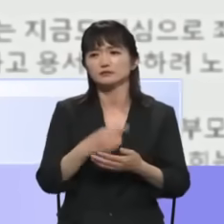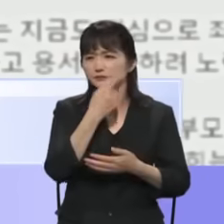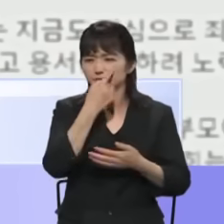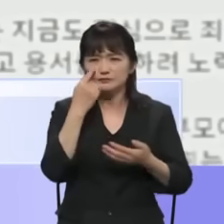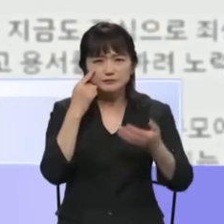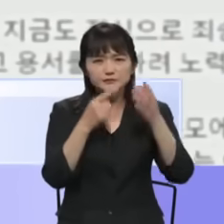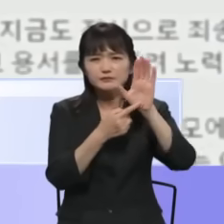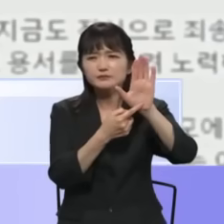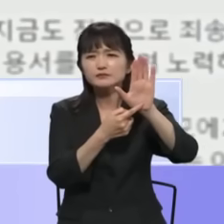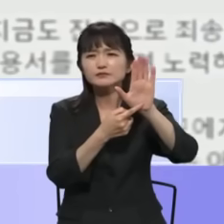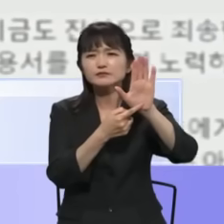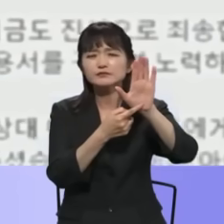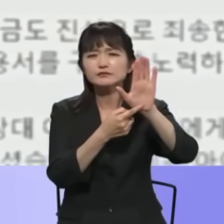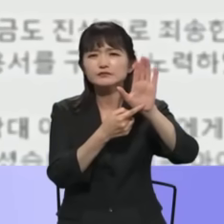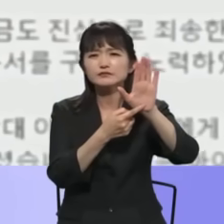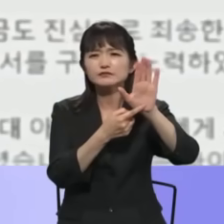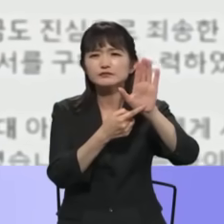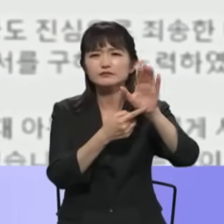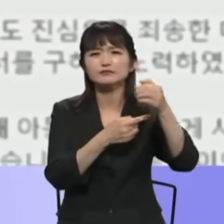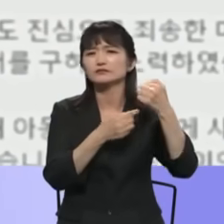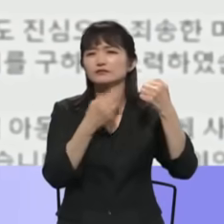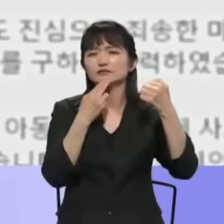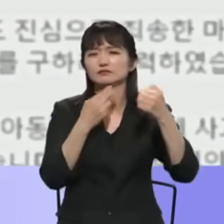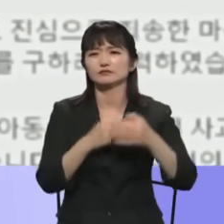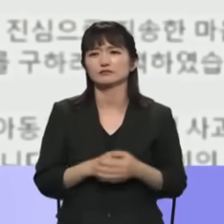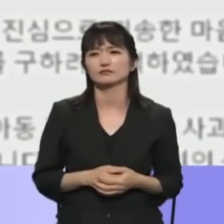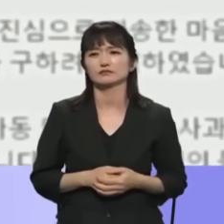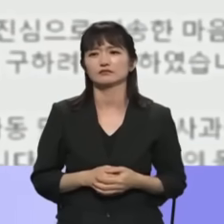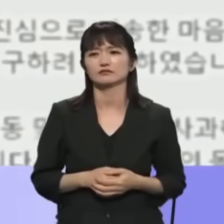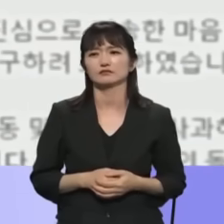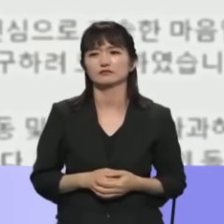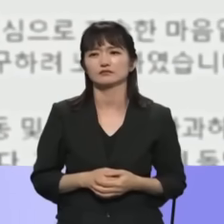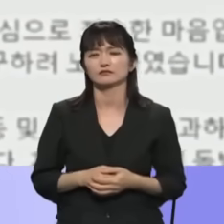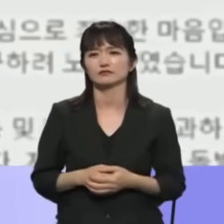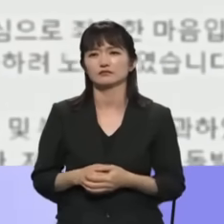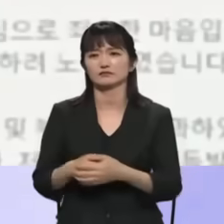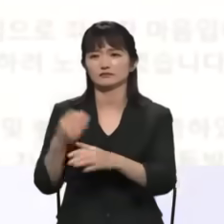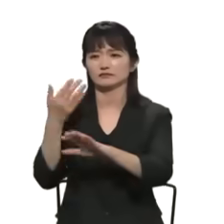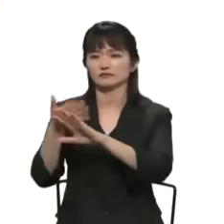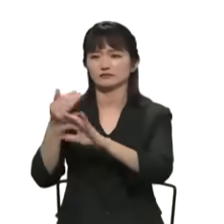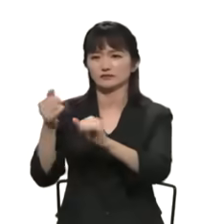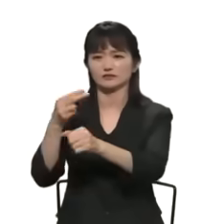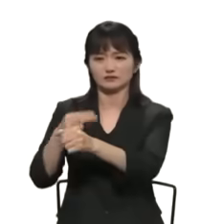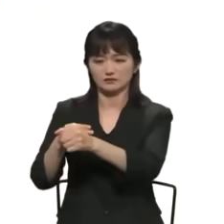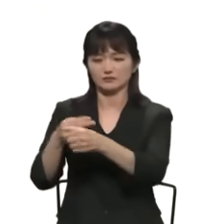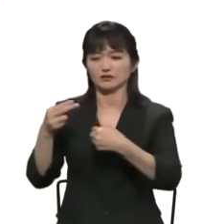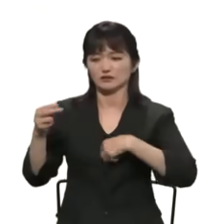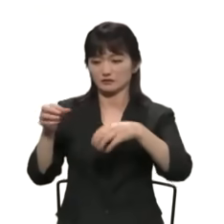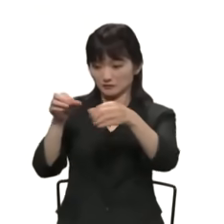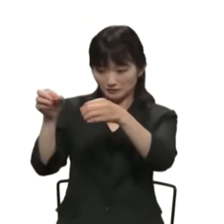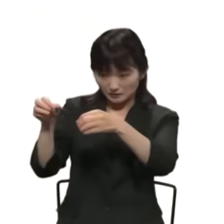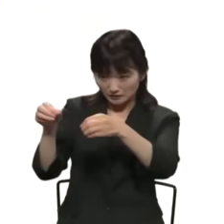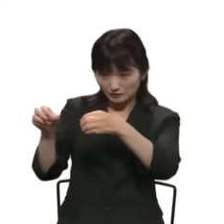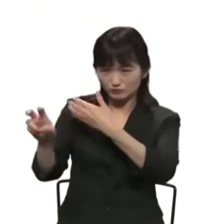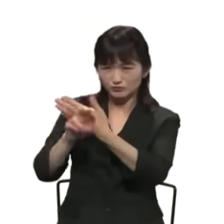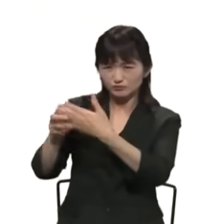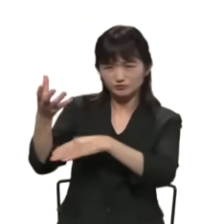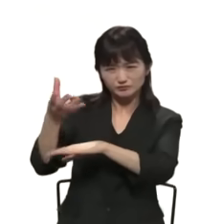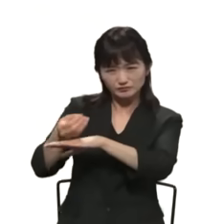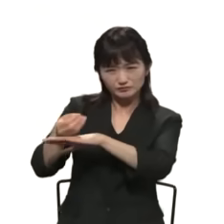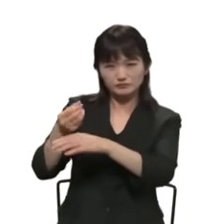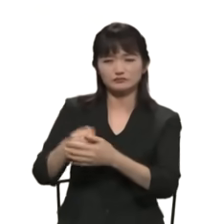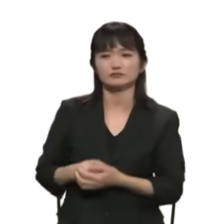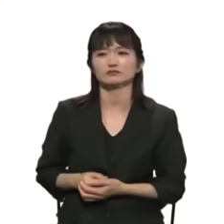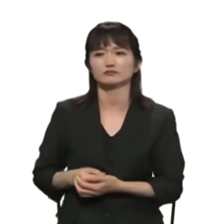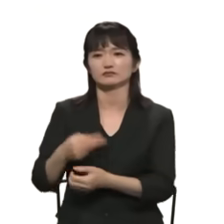이런 문제는 없지만 이렇게 불법적으로 사실은 타인의 대화를 녹취한 것에 대해서 그 선생님 입장에서는